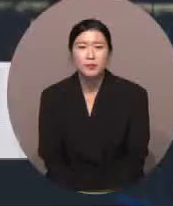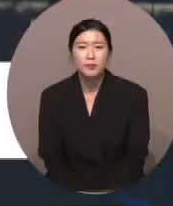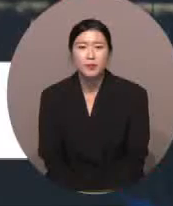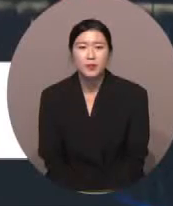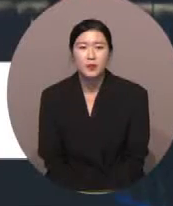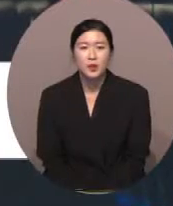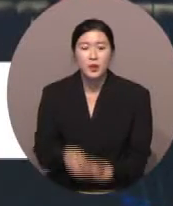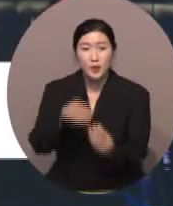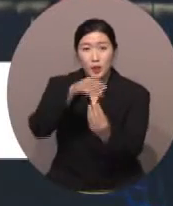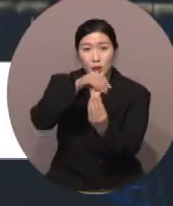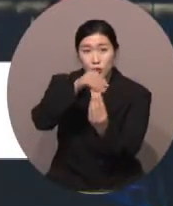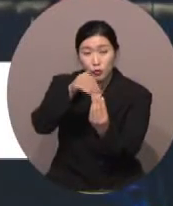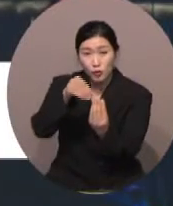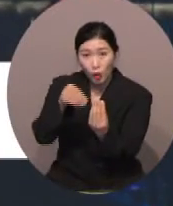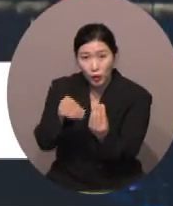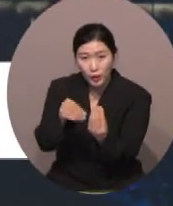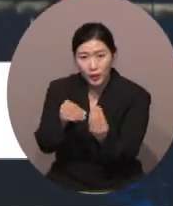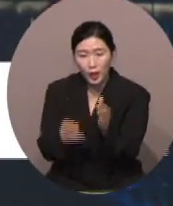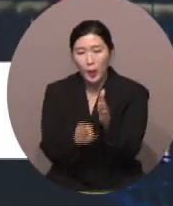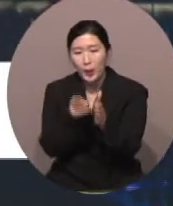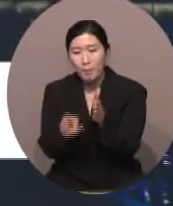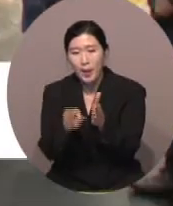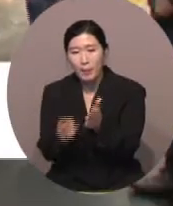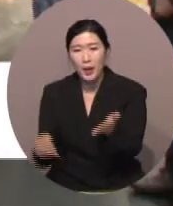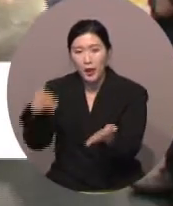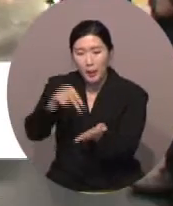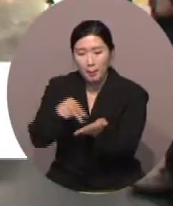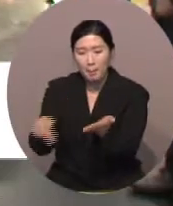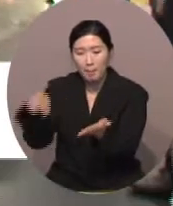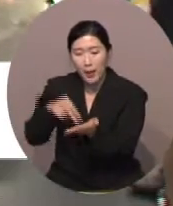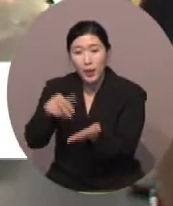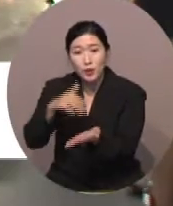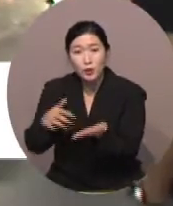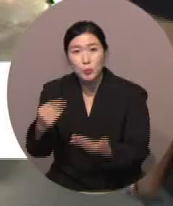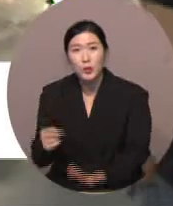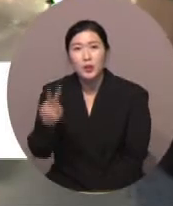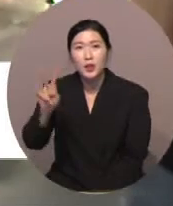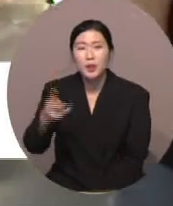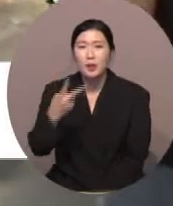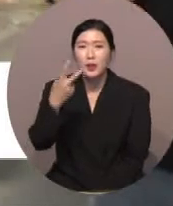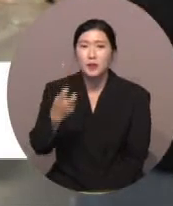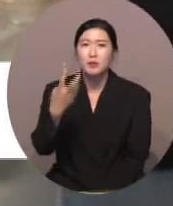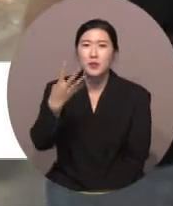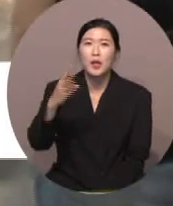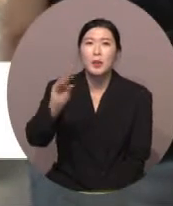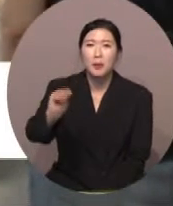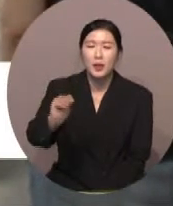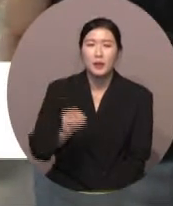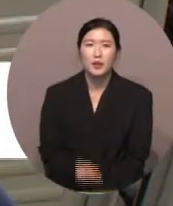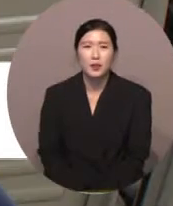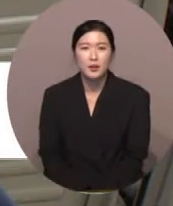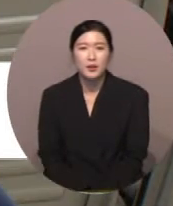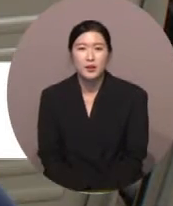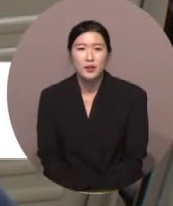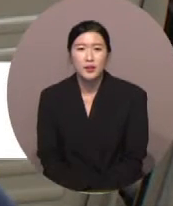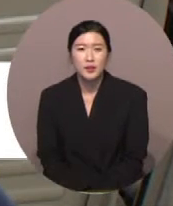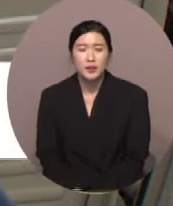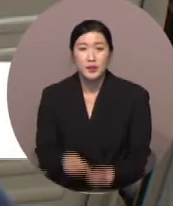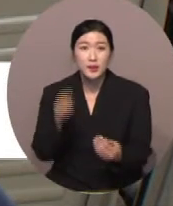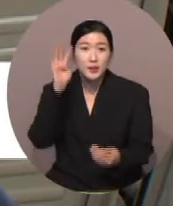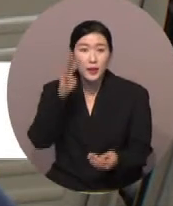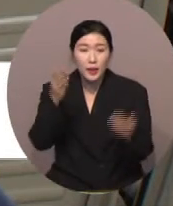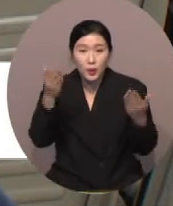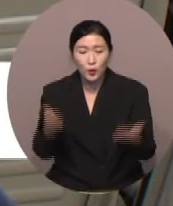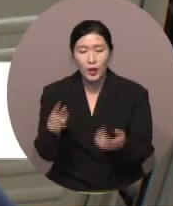투석 연휴기간 동안 모두 224 만명이 열차를 이용한 것으로 나타났습니다 한국철도공사는 연휴 기간